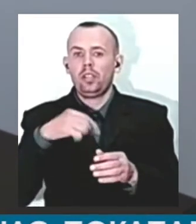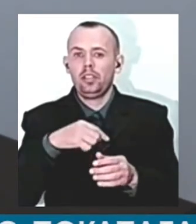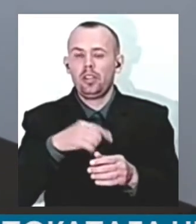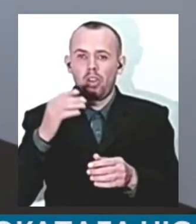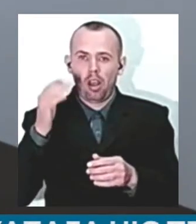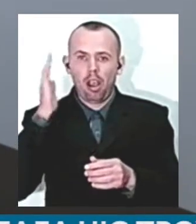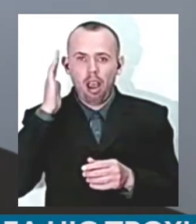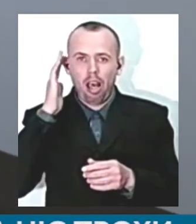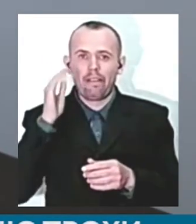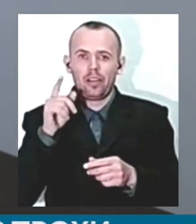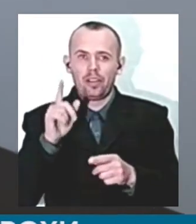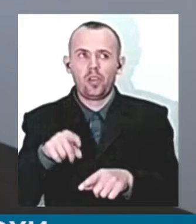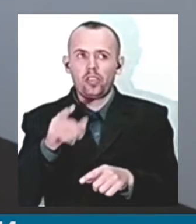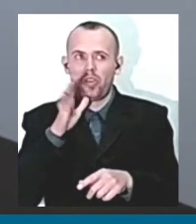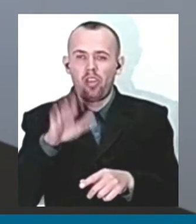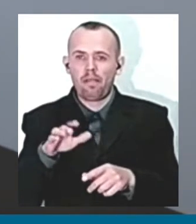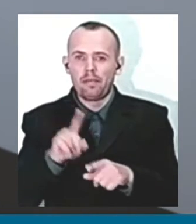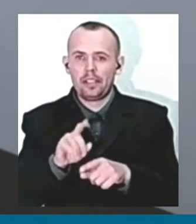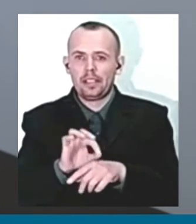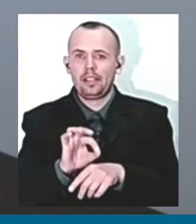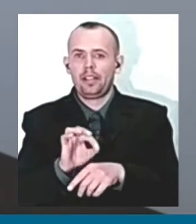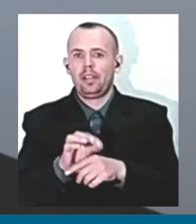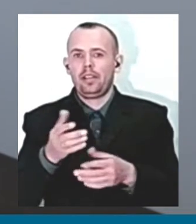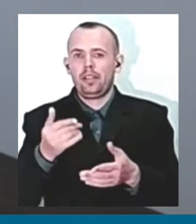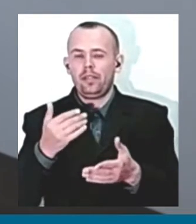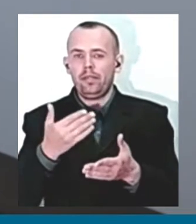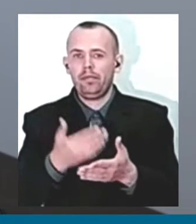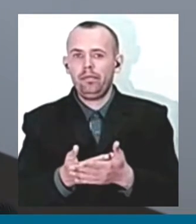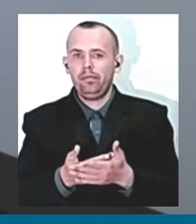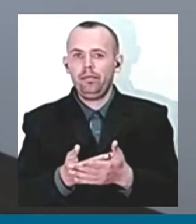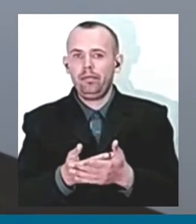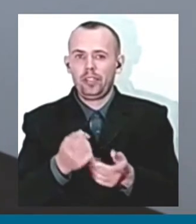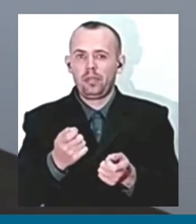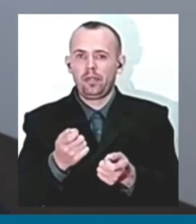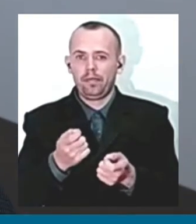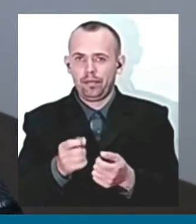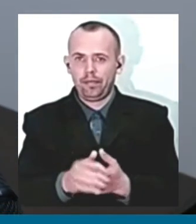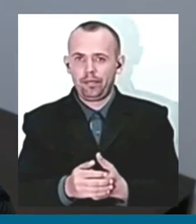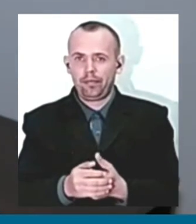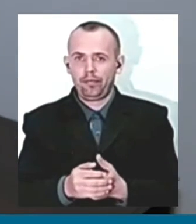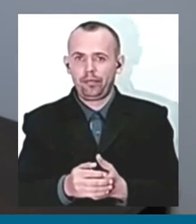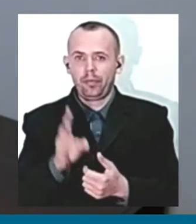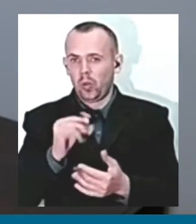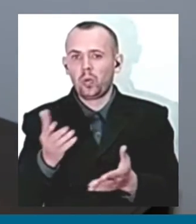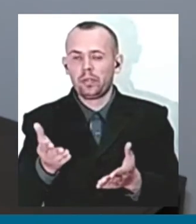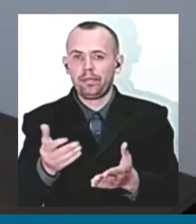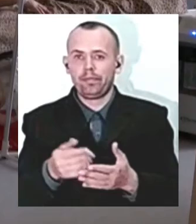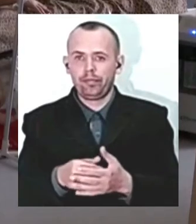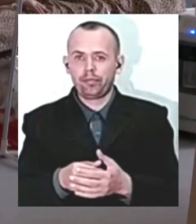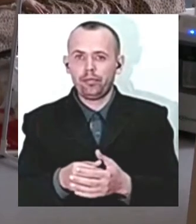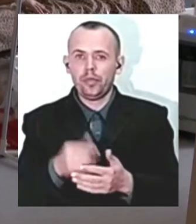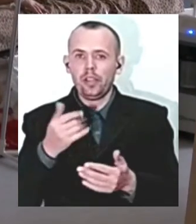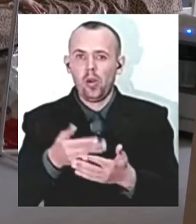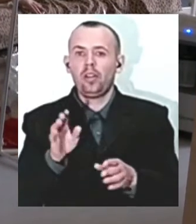время. Потом отпускает немножко. Ну, покапала нос